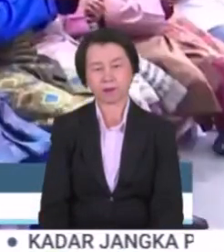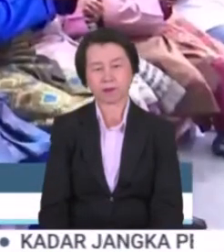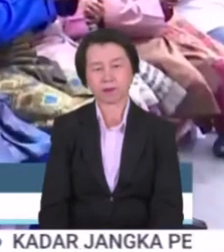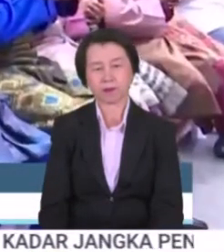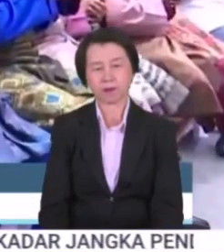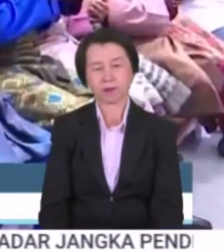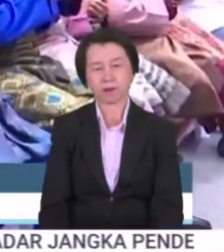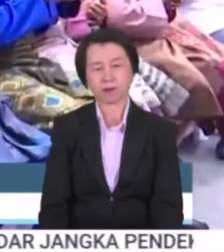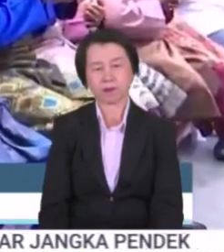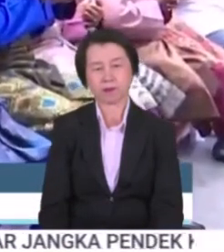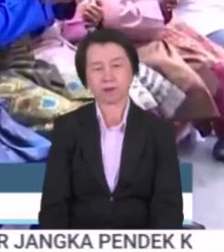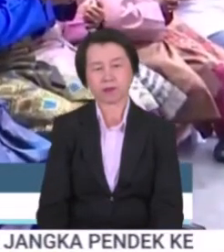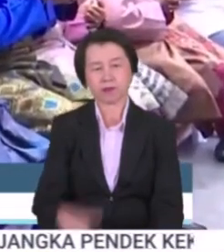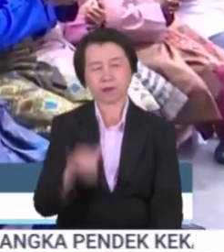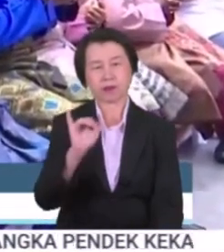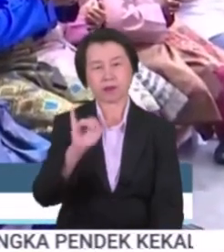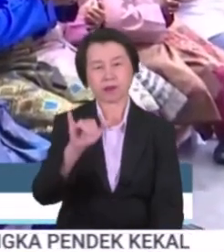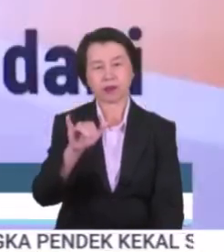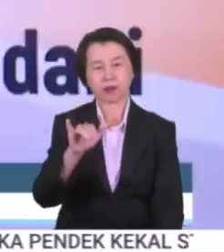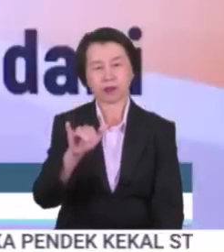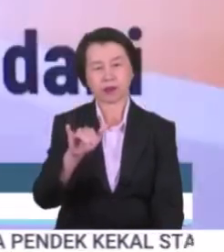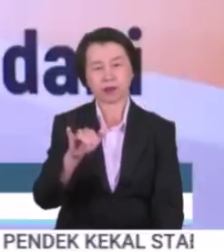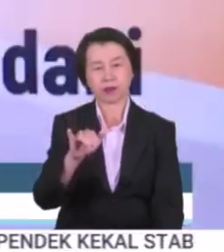baru. Ya.